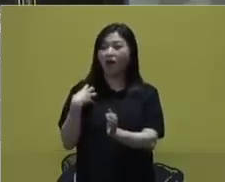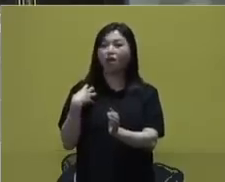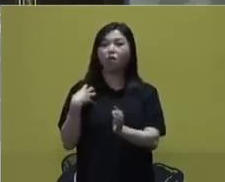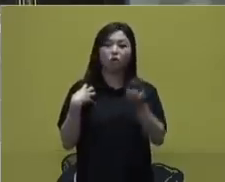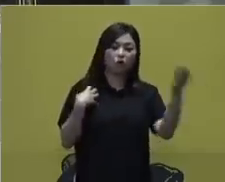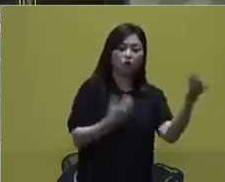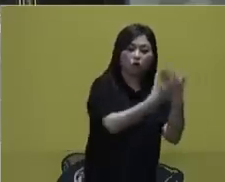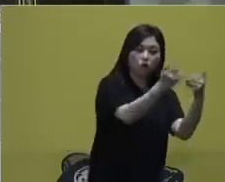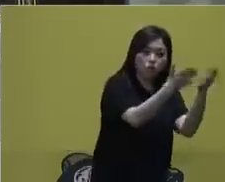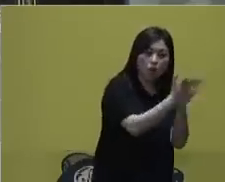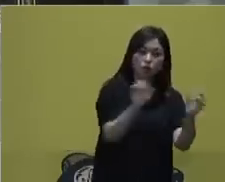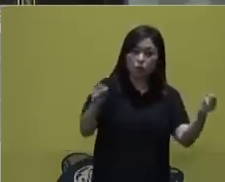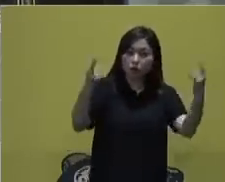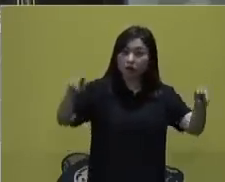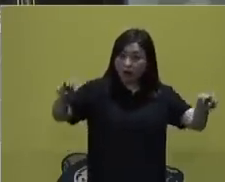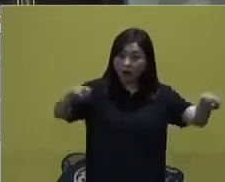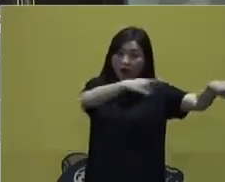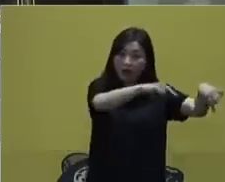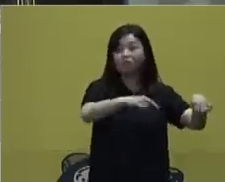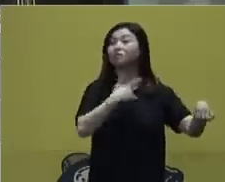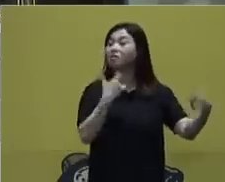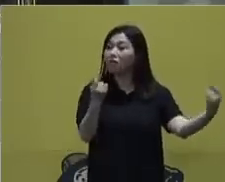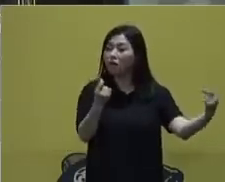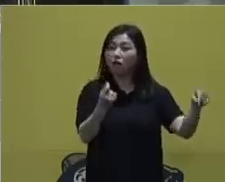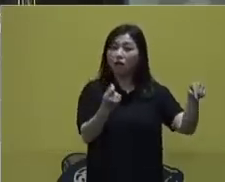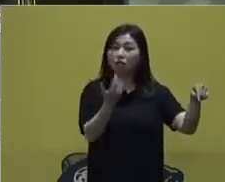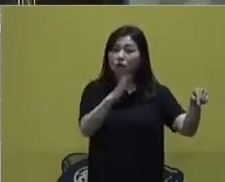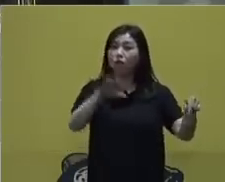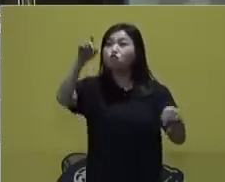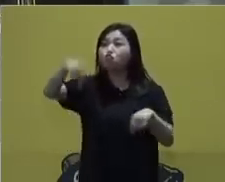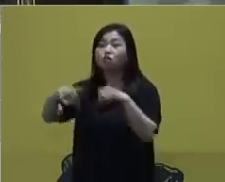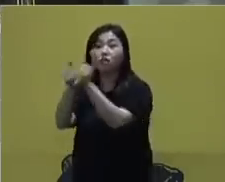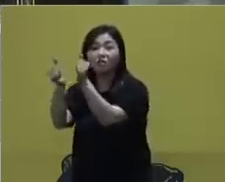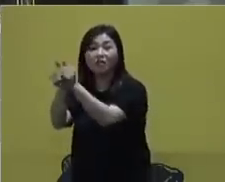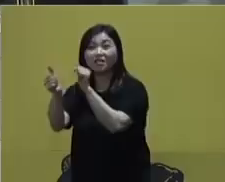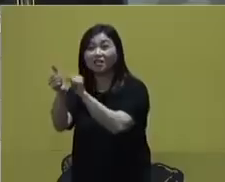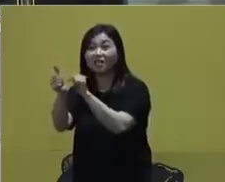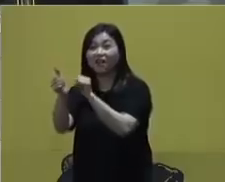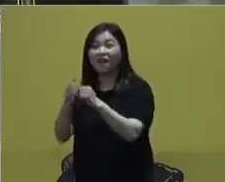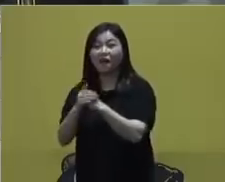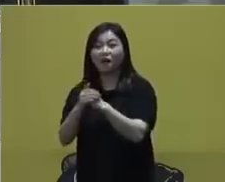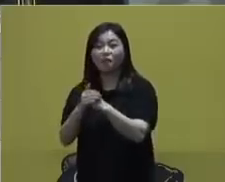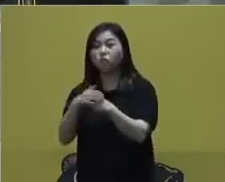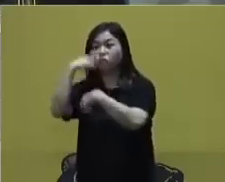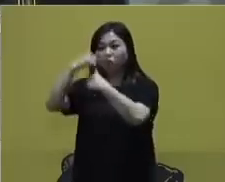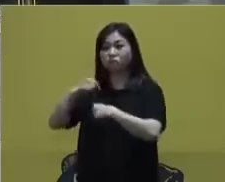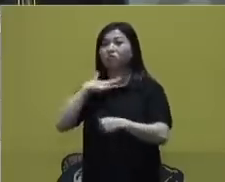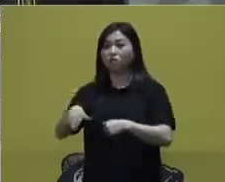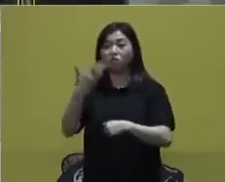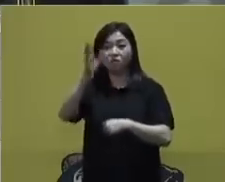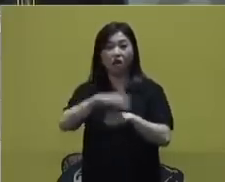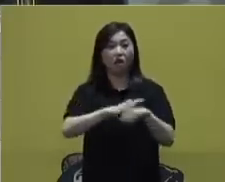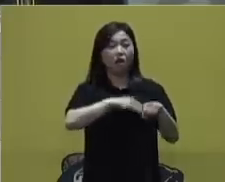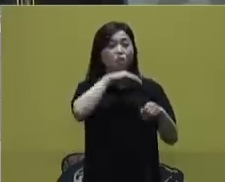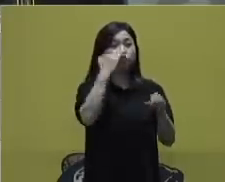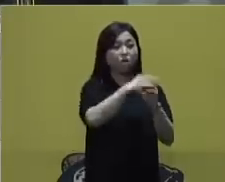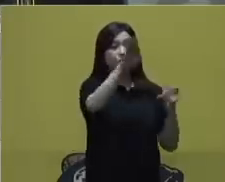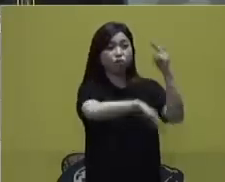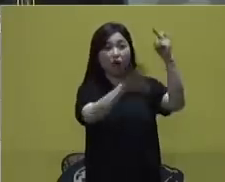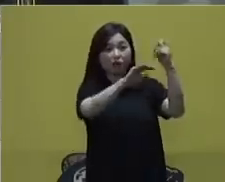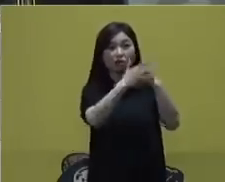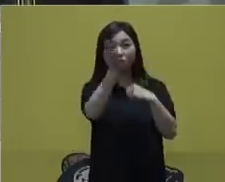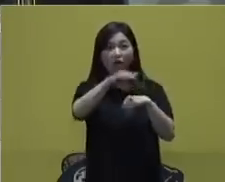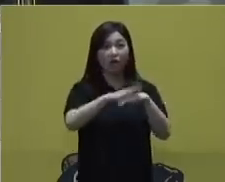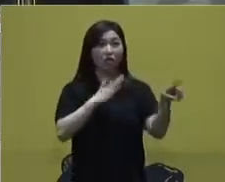시기였습니다. 예. 아, 근데 왜 이 장관님은 누가 시키지 않았는데 북한이 미사일 쐈다고 스스로 옷을 벗으셨어요? 안 나가셔도 조금